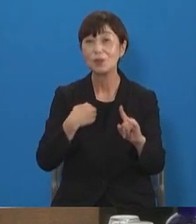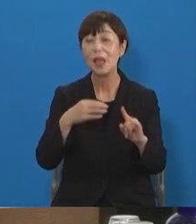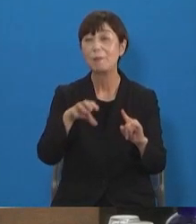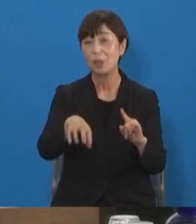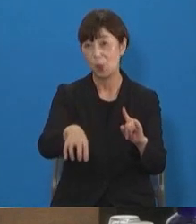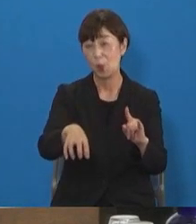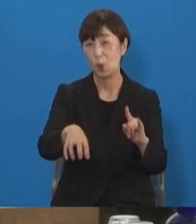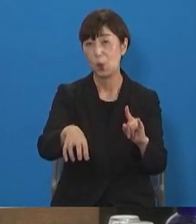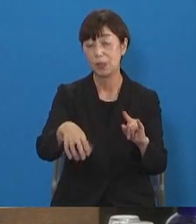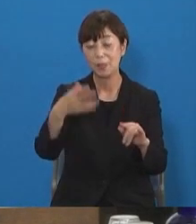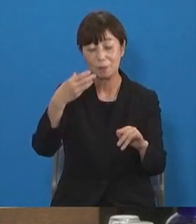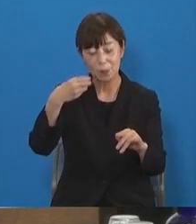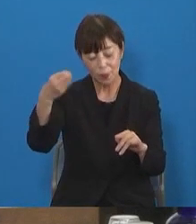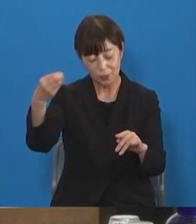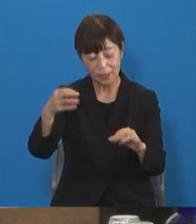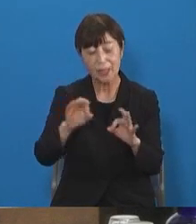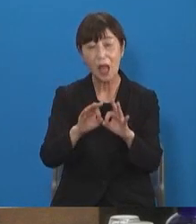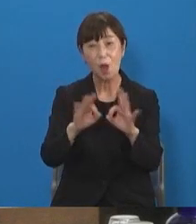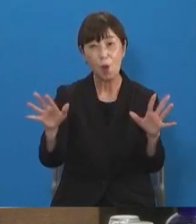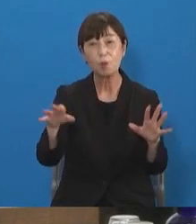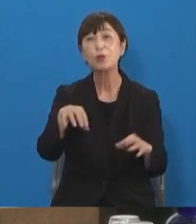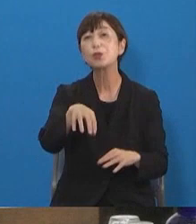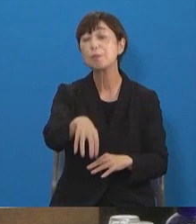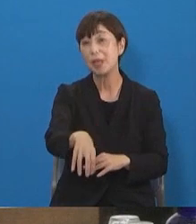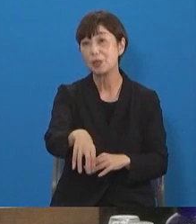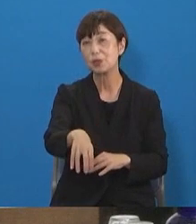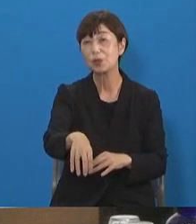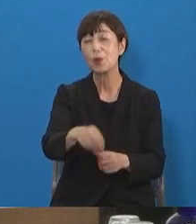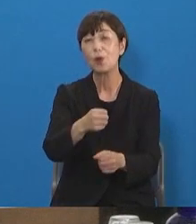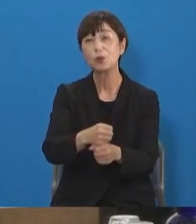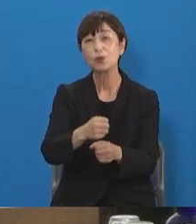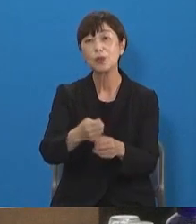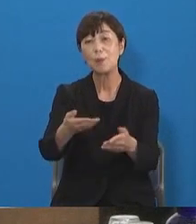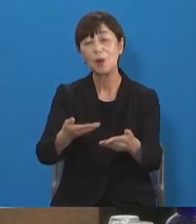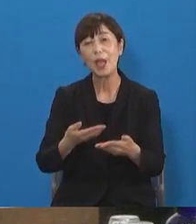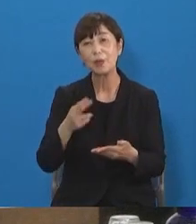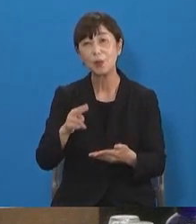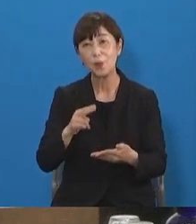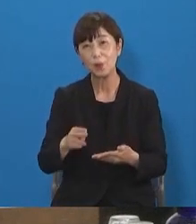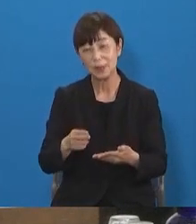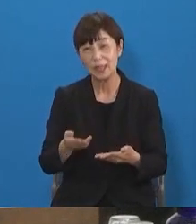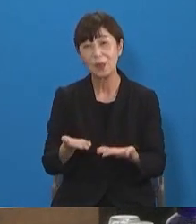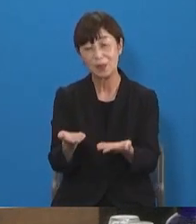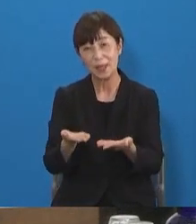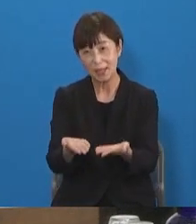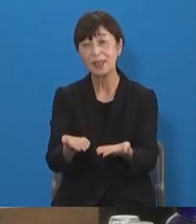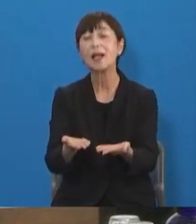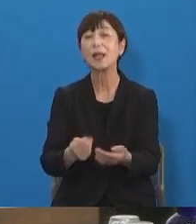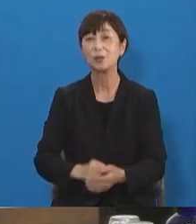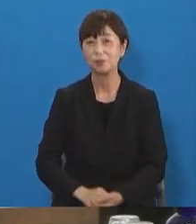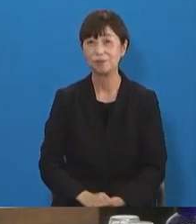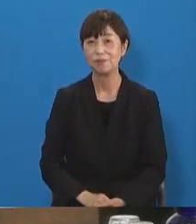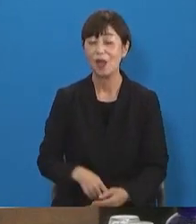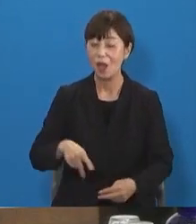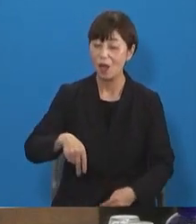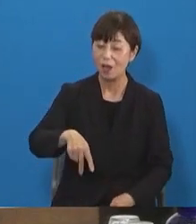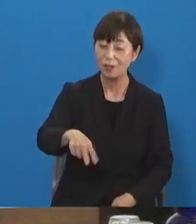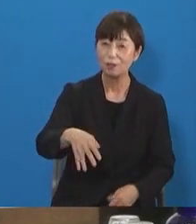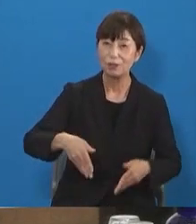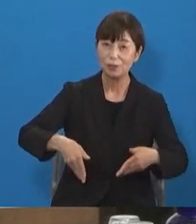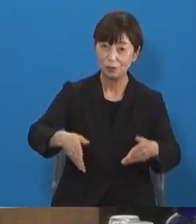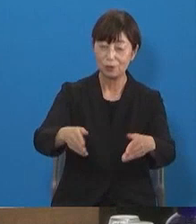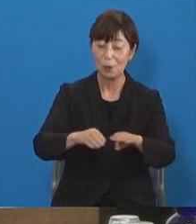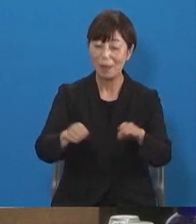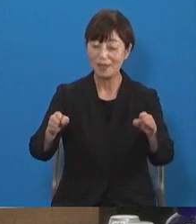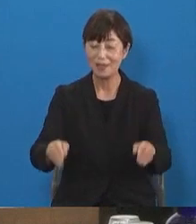力的なオープンスペースを創出いただけるよう働きかけてまいります。歩行空間におけるベンチ活用の有効